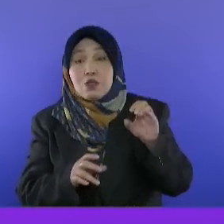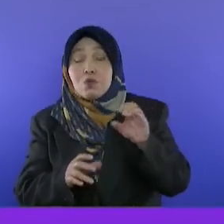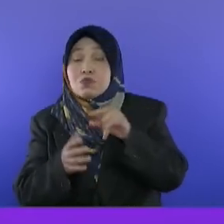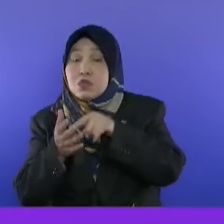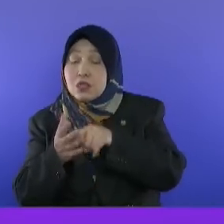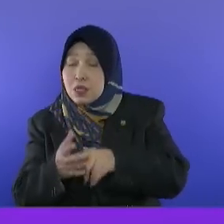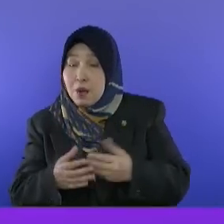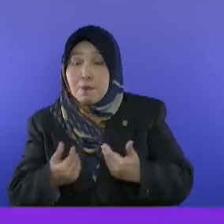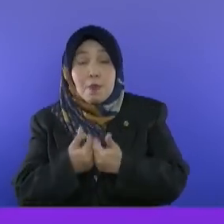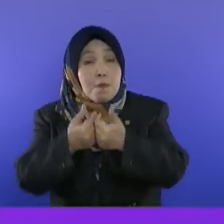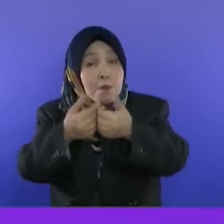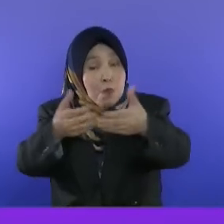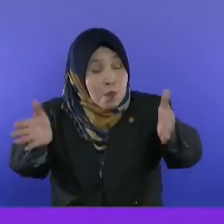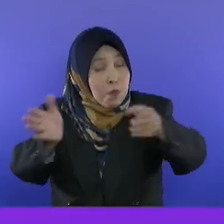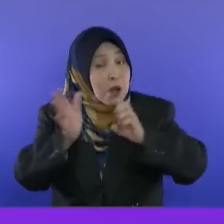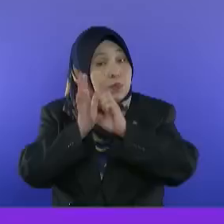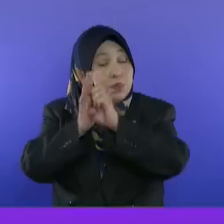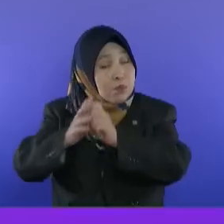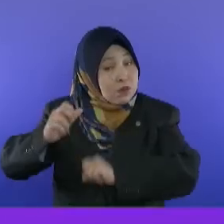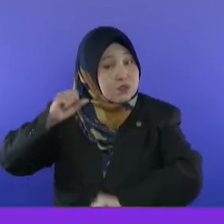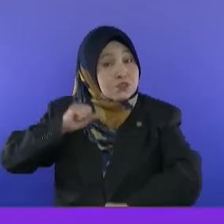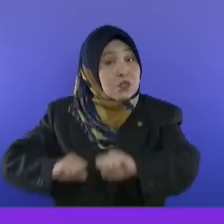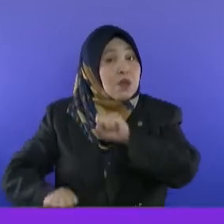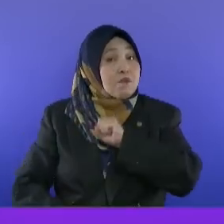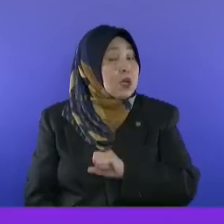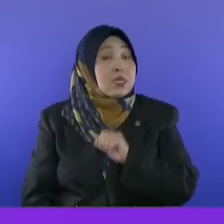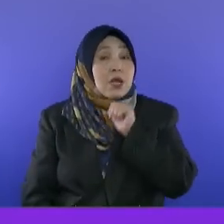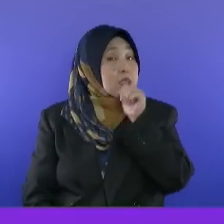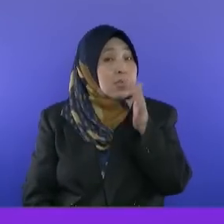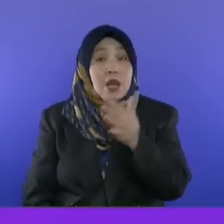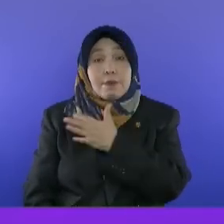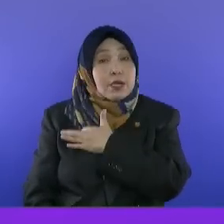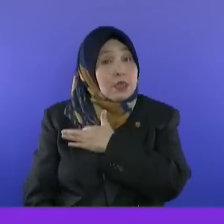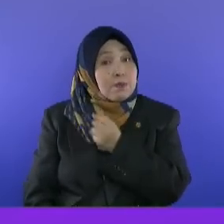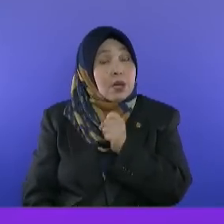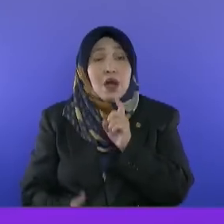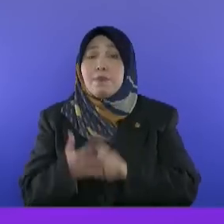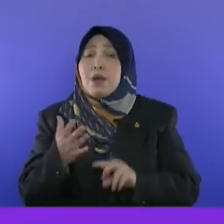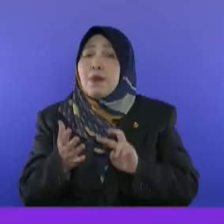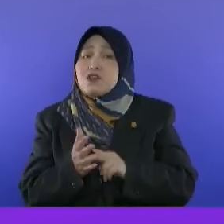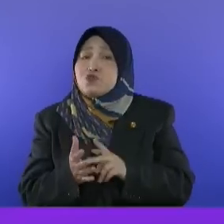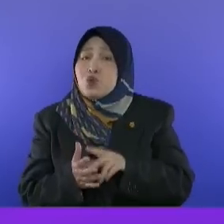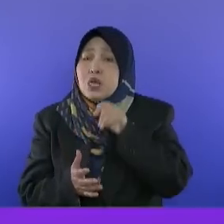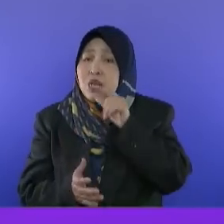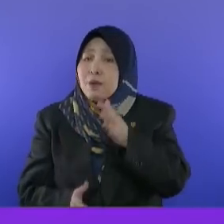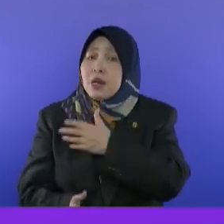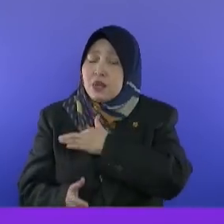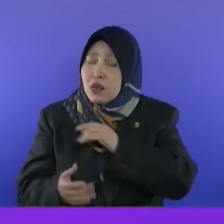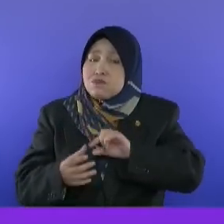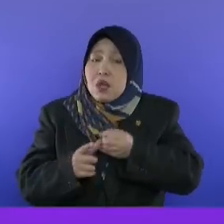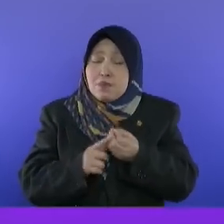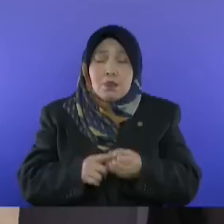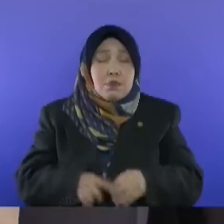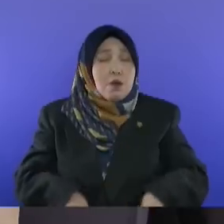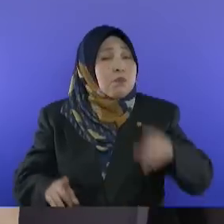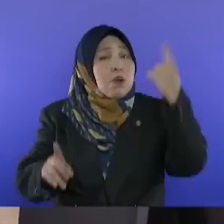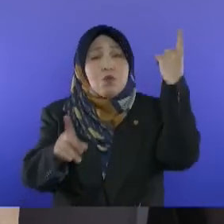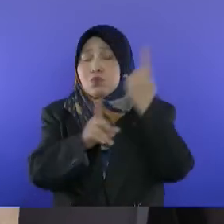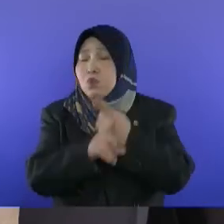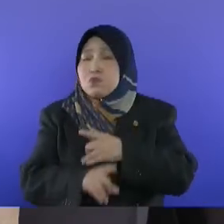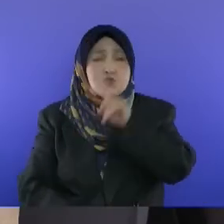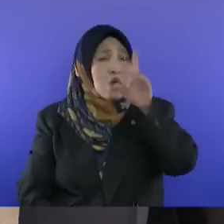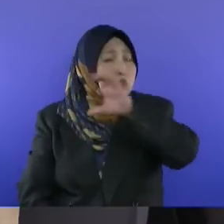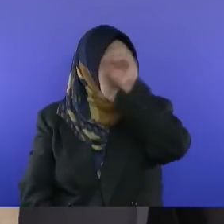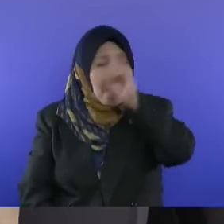tentang sifat mereka yang yang tidak beriman ini Apa maksud tidak beriman Sama Adil mereka memang langsung tidak beriman kepada